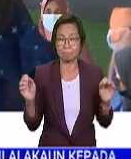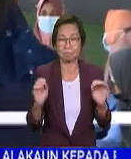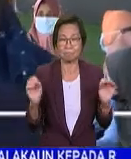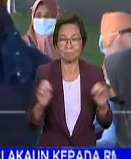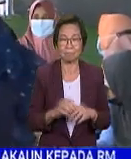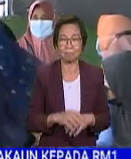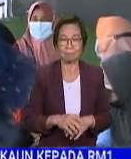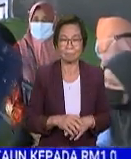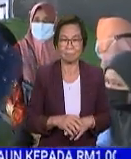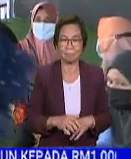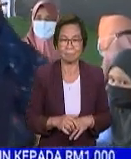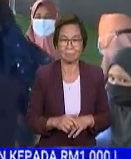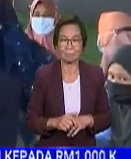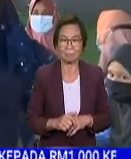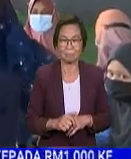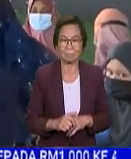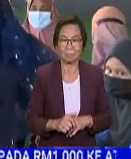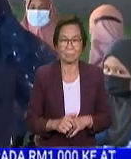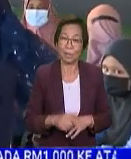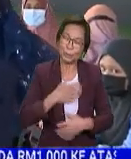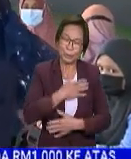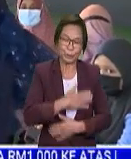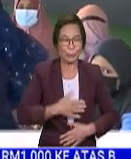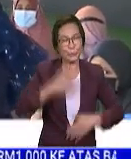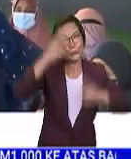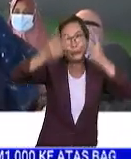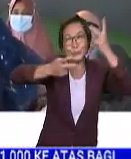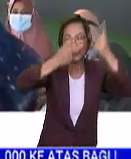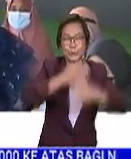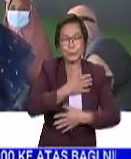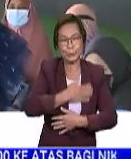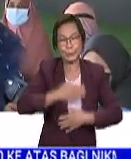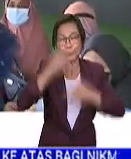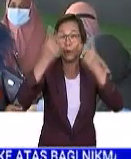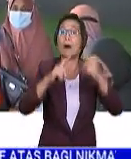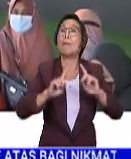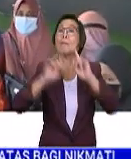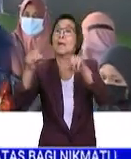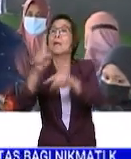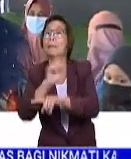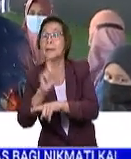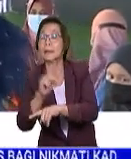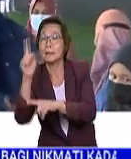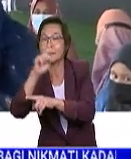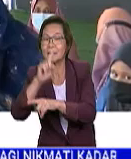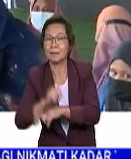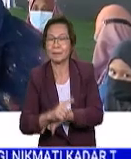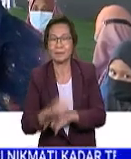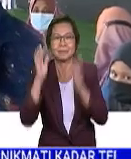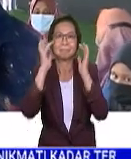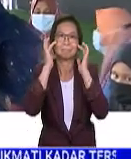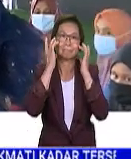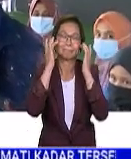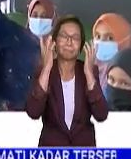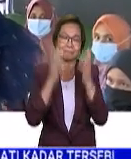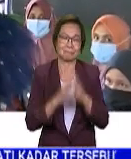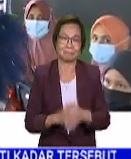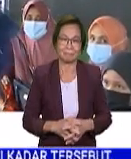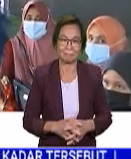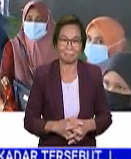du rumah boring tak boringonok jalan Nak per mana lagi tak